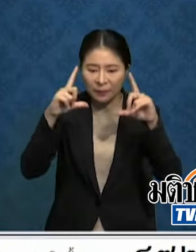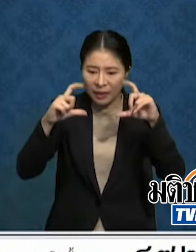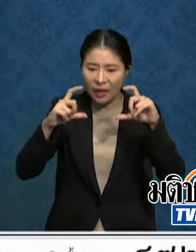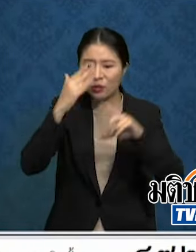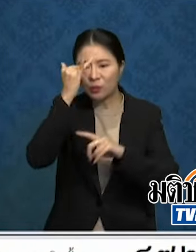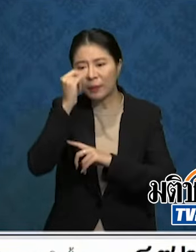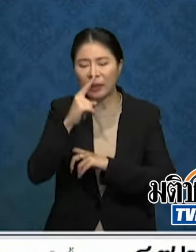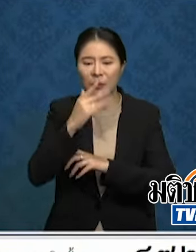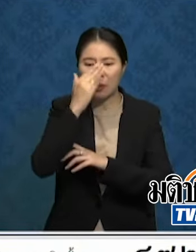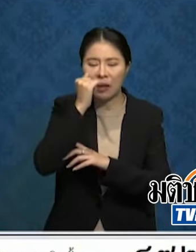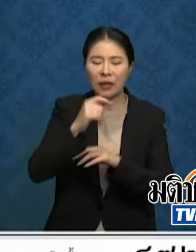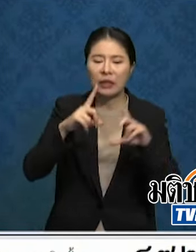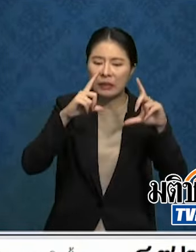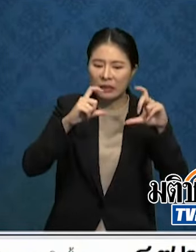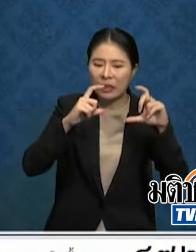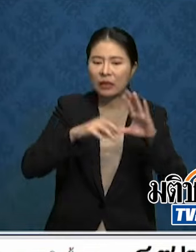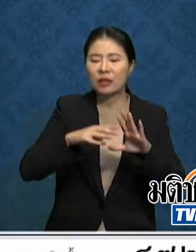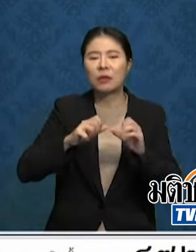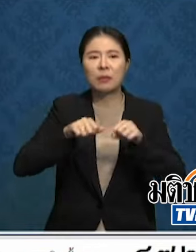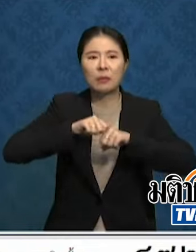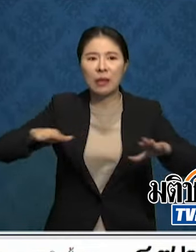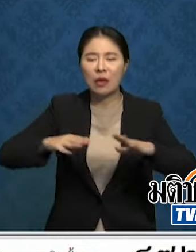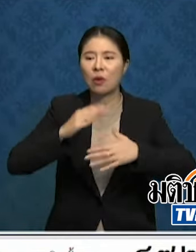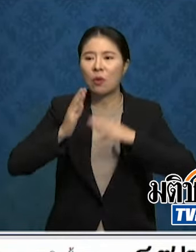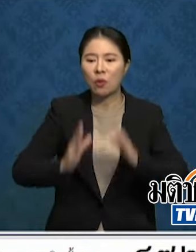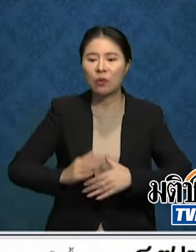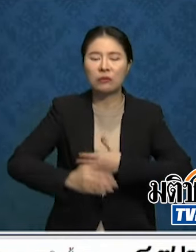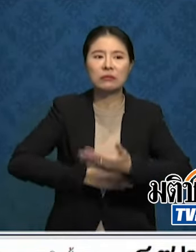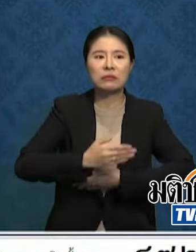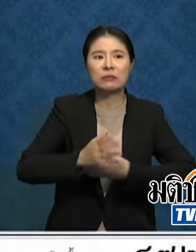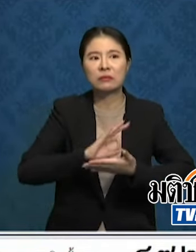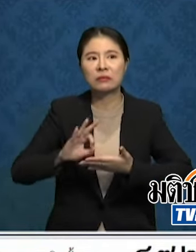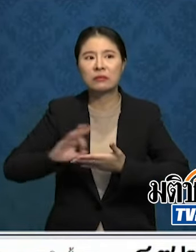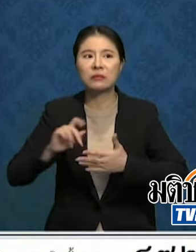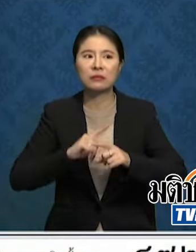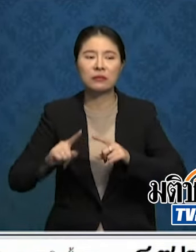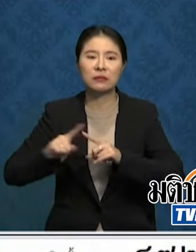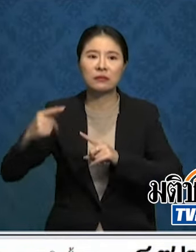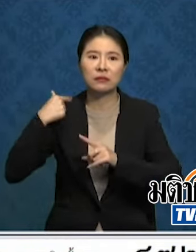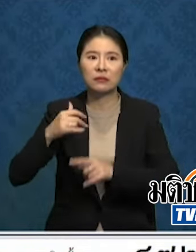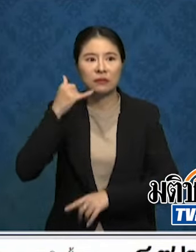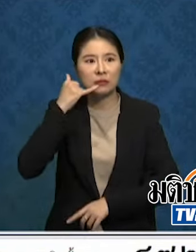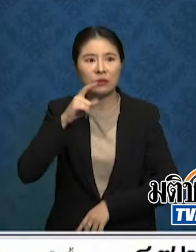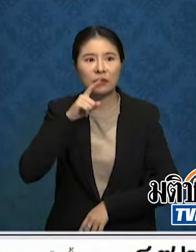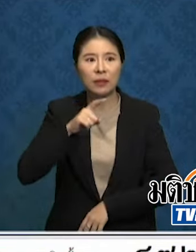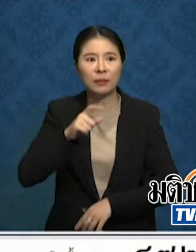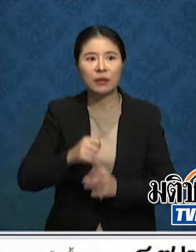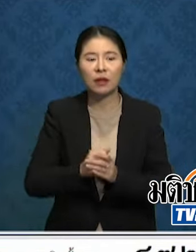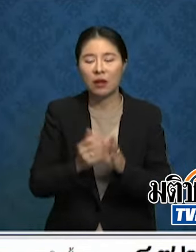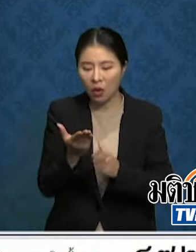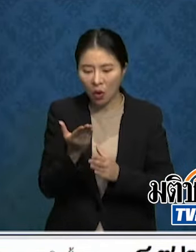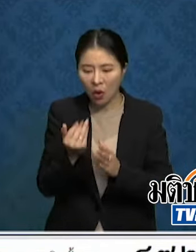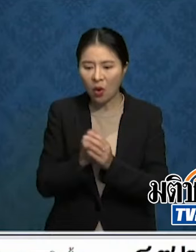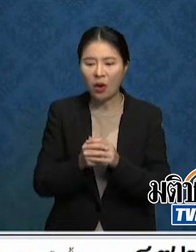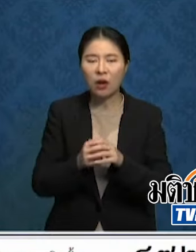ไปเนี่ยก็ต้องอยากให้มีการโปรโมทตลาดควรจะได้ไปซื้อขายของกันเยอะๆถูกไหมคะซึ่งดิฉันก็โทรไปนะคะขออนุญาตว่าอยากจะเข้ามาถ่าย